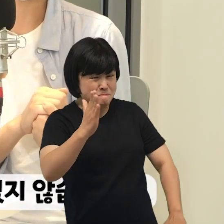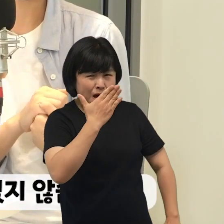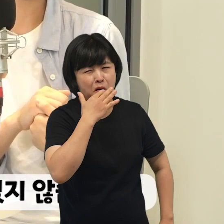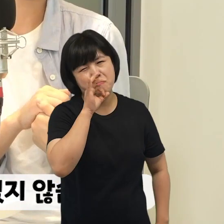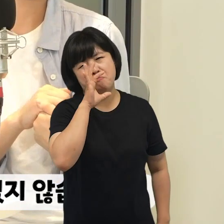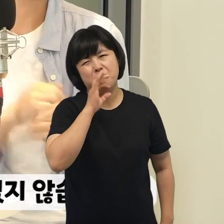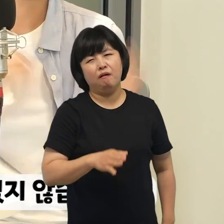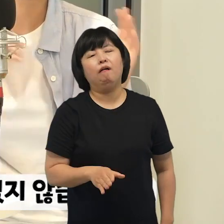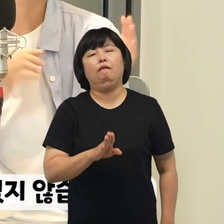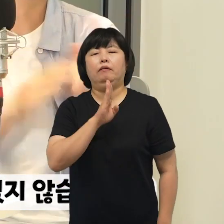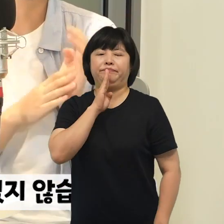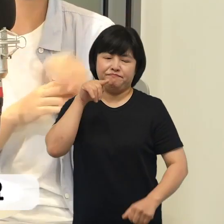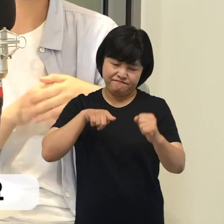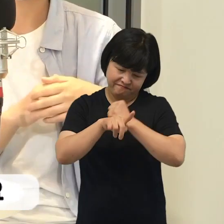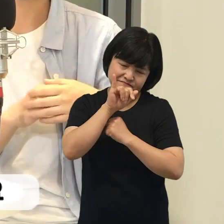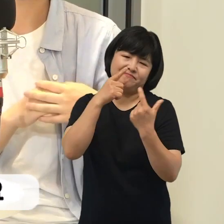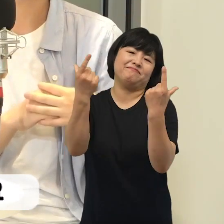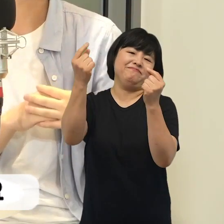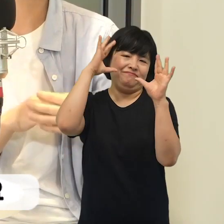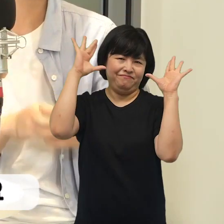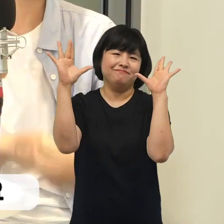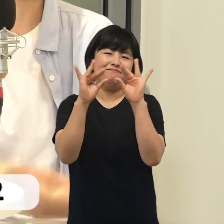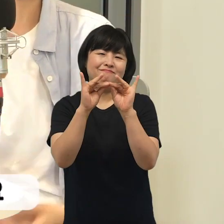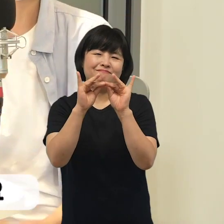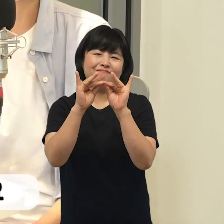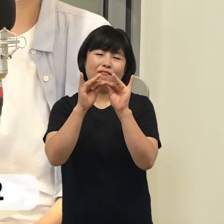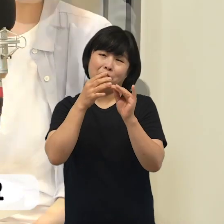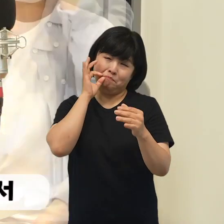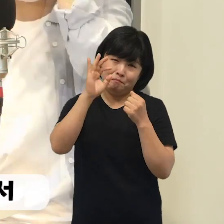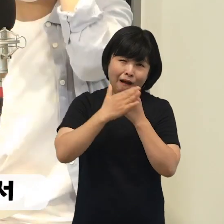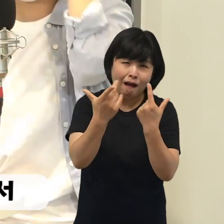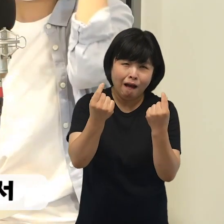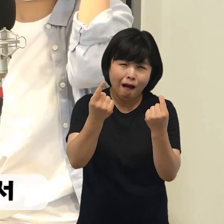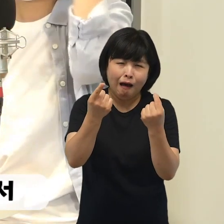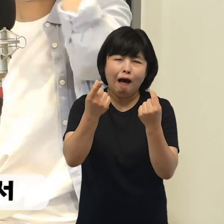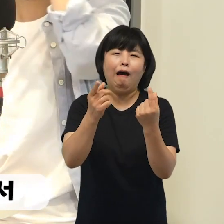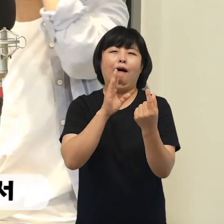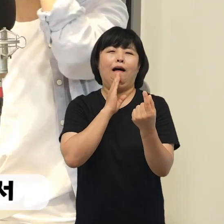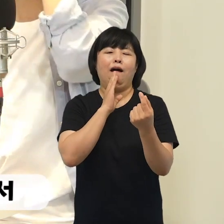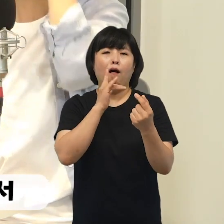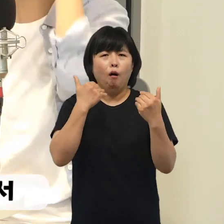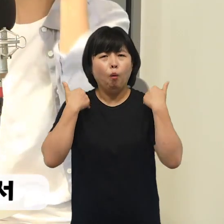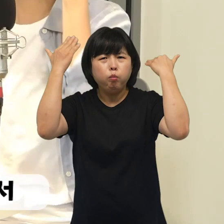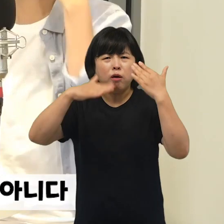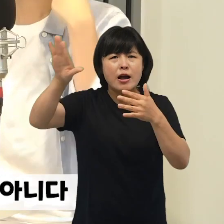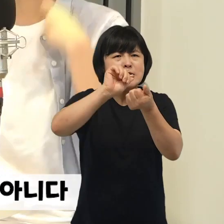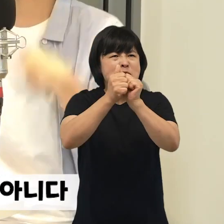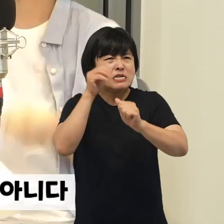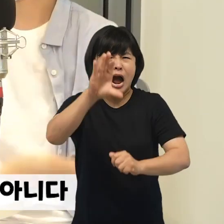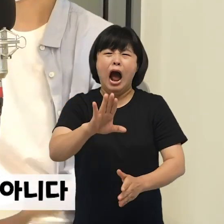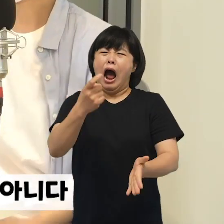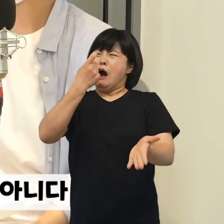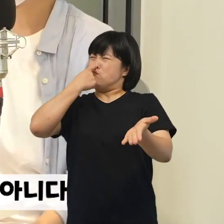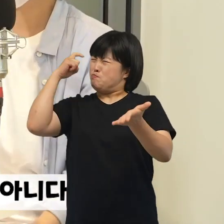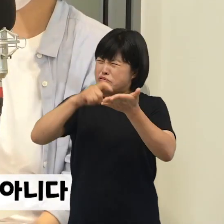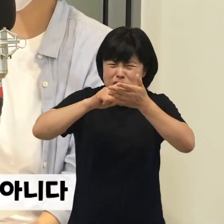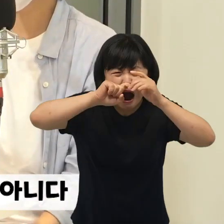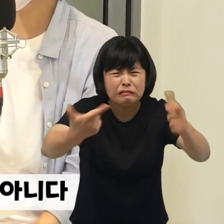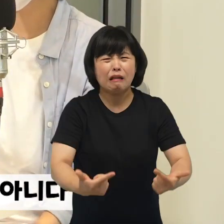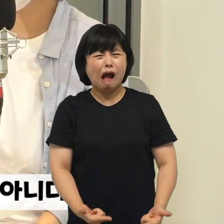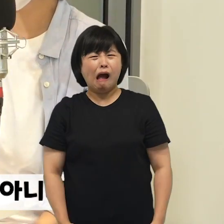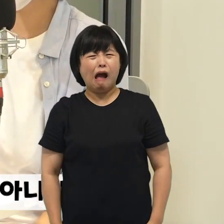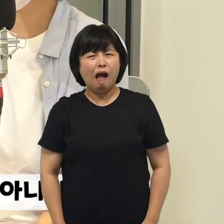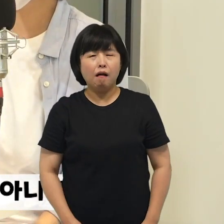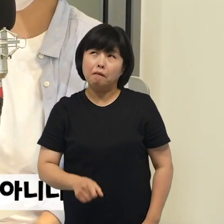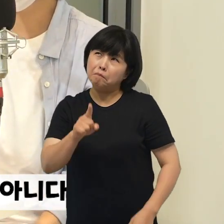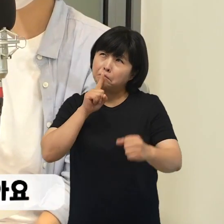사람이 어떻게 할 수 없지 않습니까? 그래서 일리가 있는 말 같은데요. 진짜 이런 거를 보면은 이래서 왜 어른들이 주식 투자는